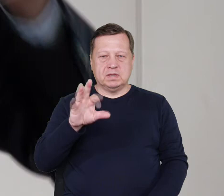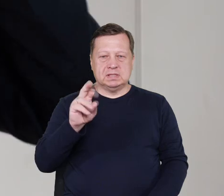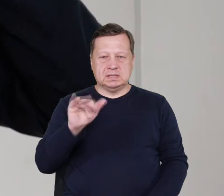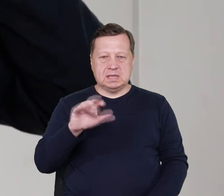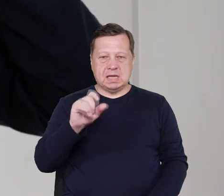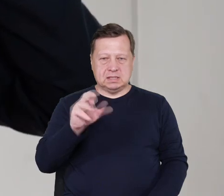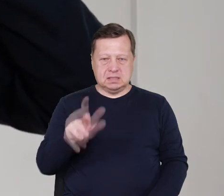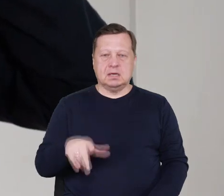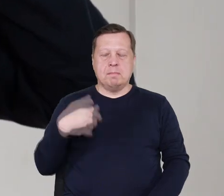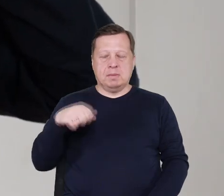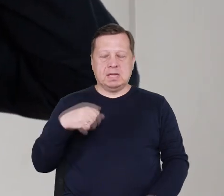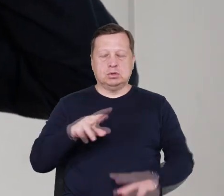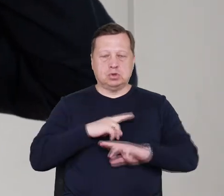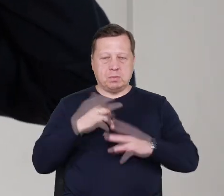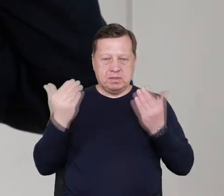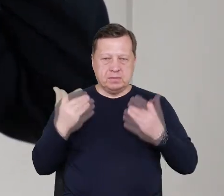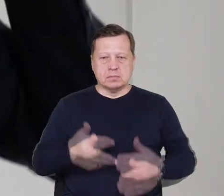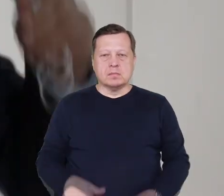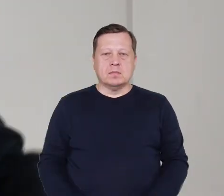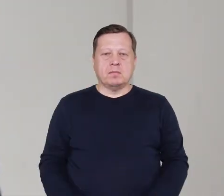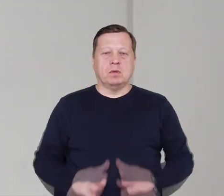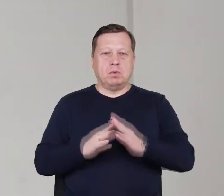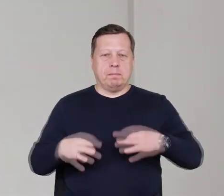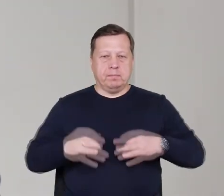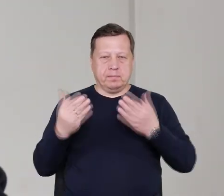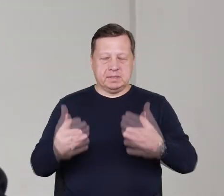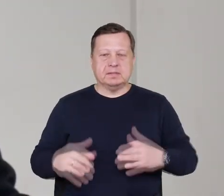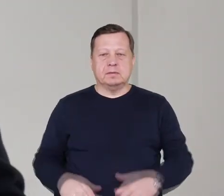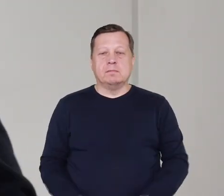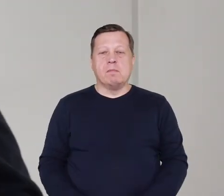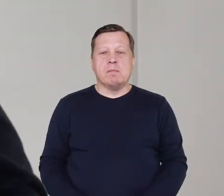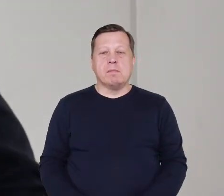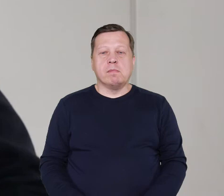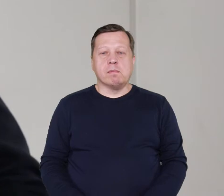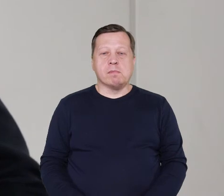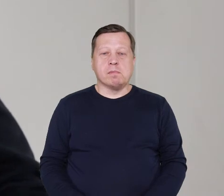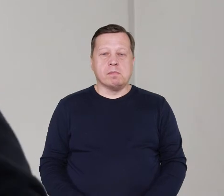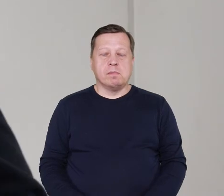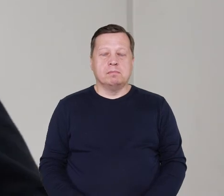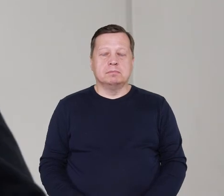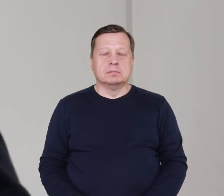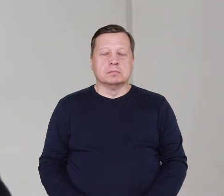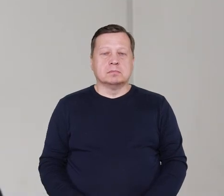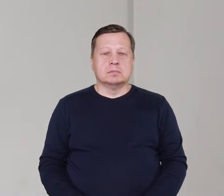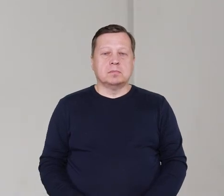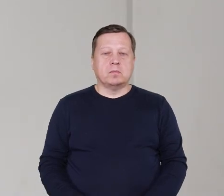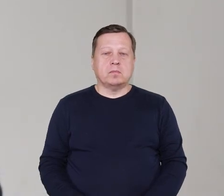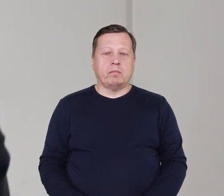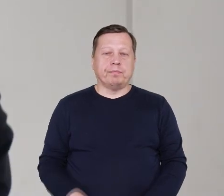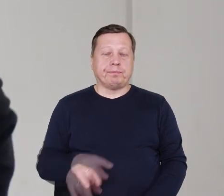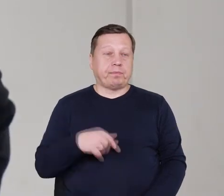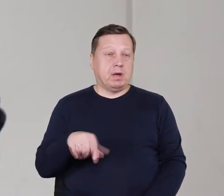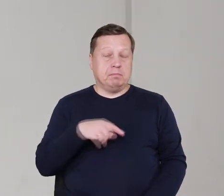Jacek Karnowski prezydent Sopotu proszę państwa Myślę że niestety nie zdajemy egzamin jako